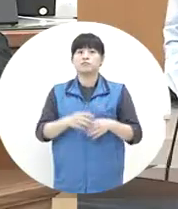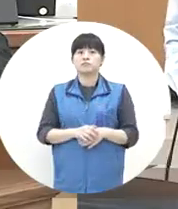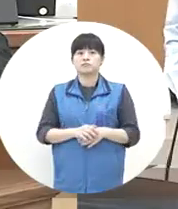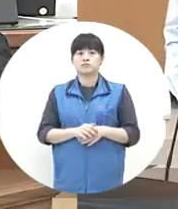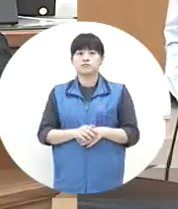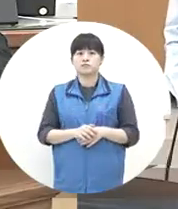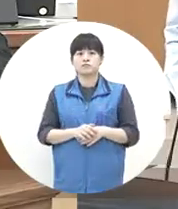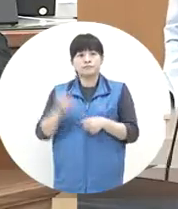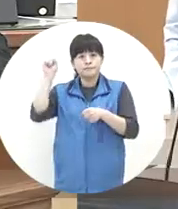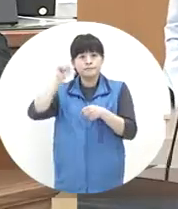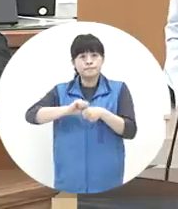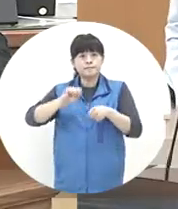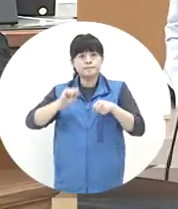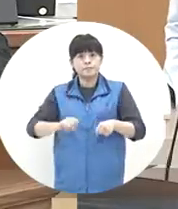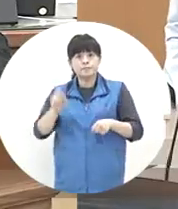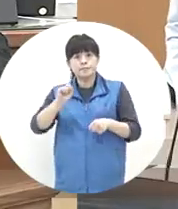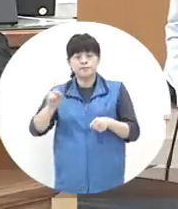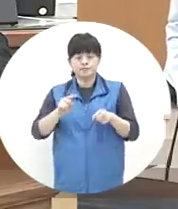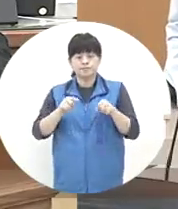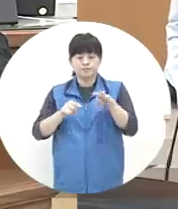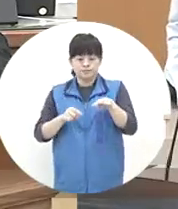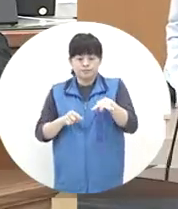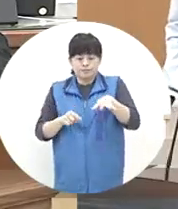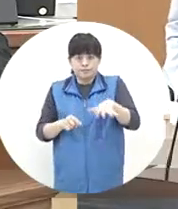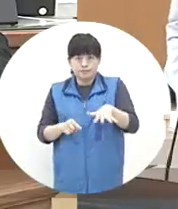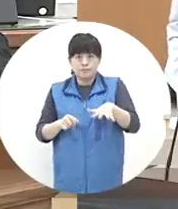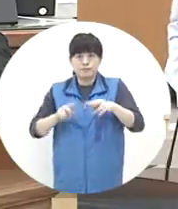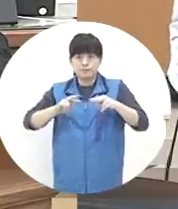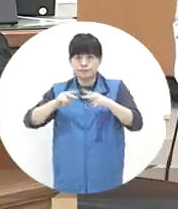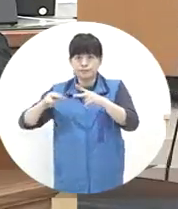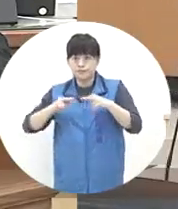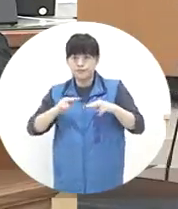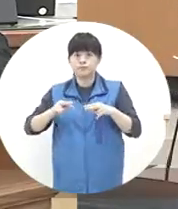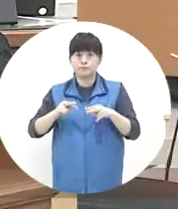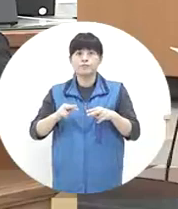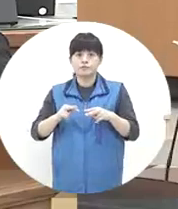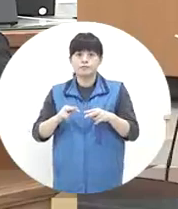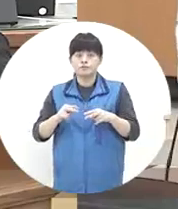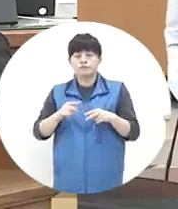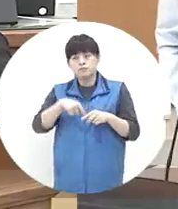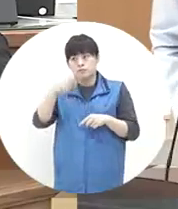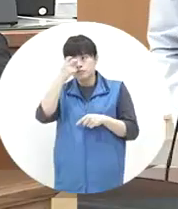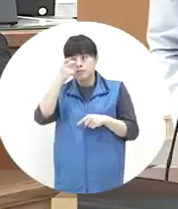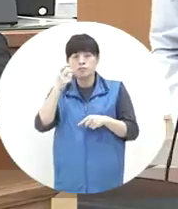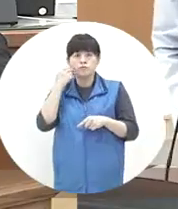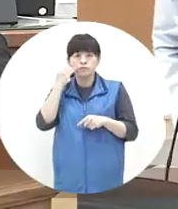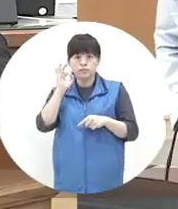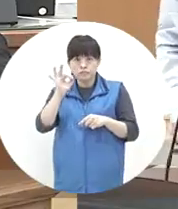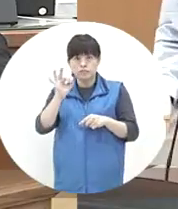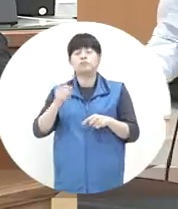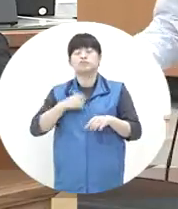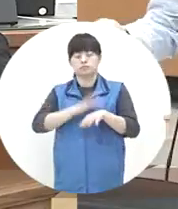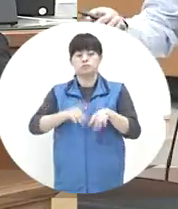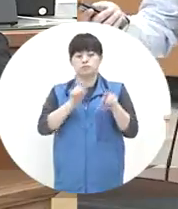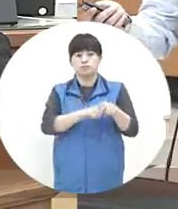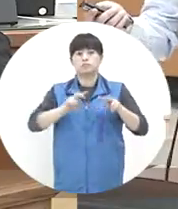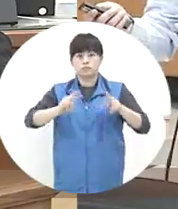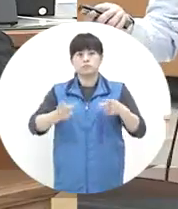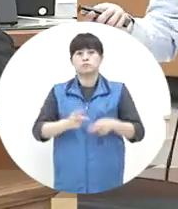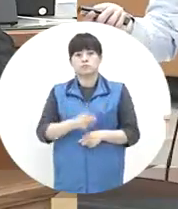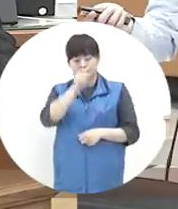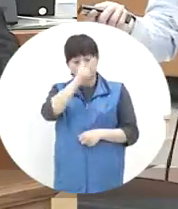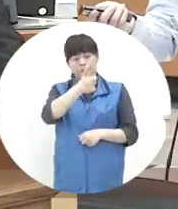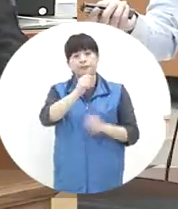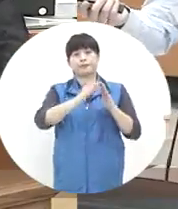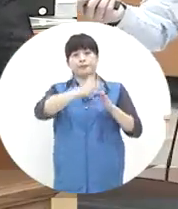化这个整个车道的配置调整方案，大家会看过没有多大问题，我们就会来调整。 好好，谢谢市长